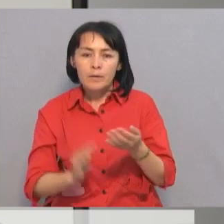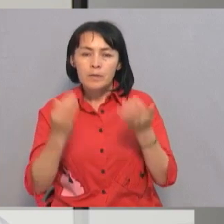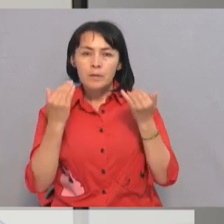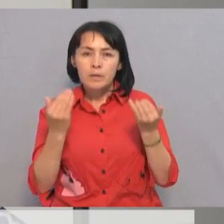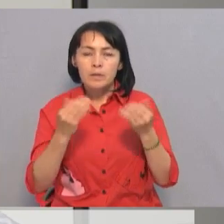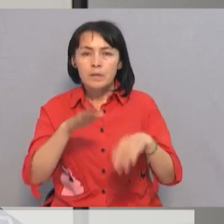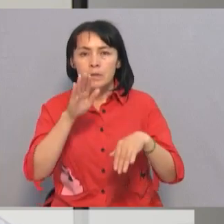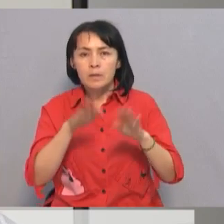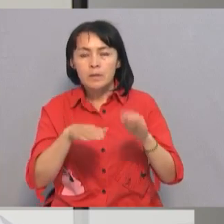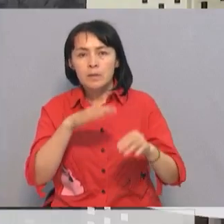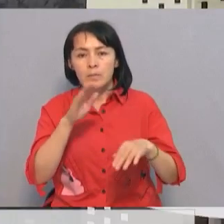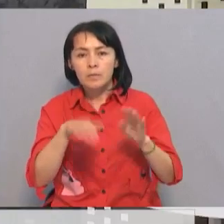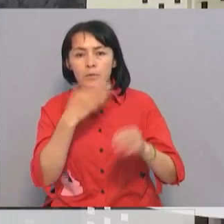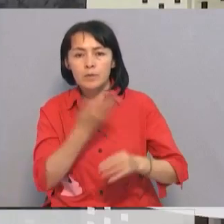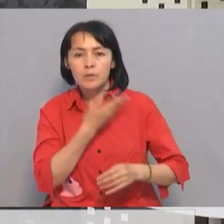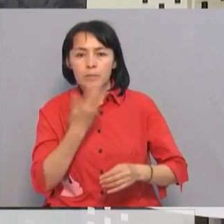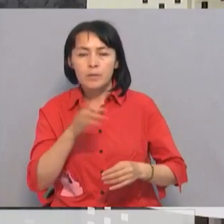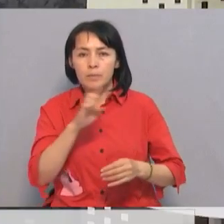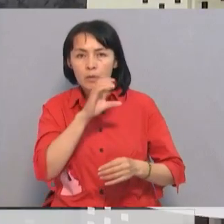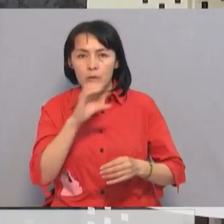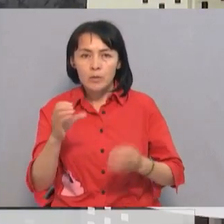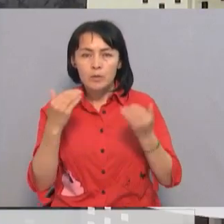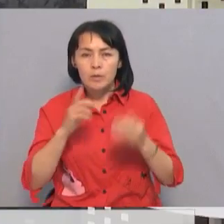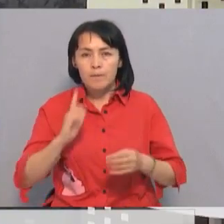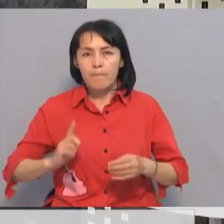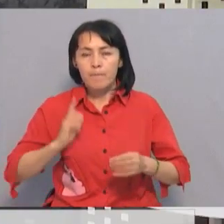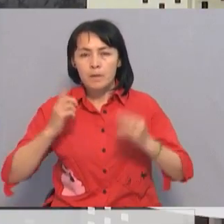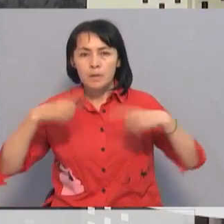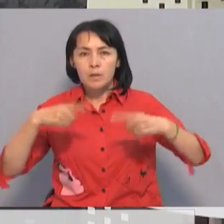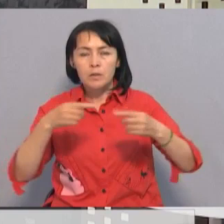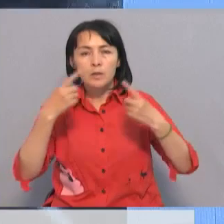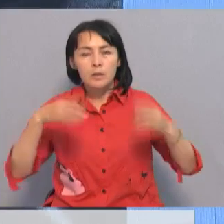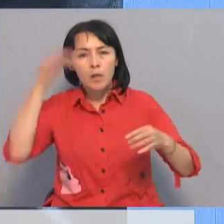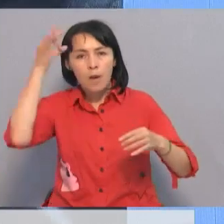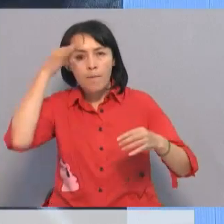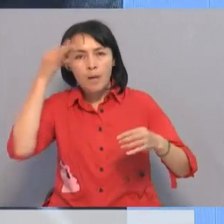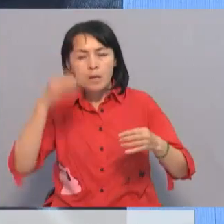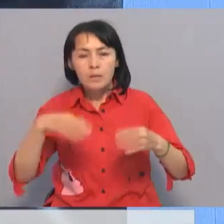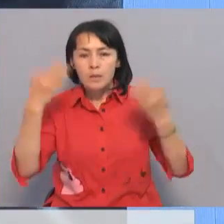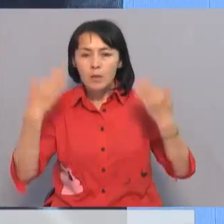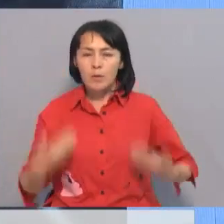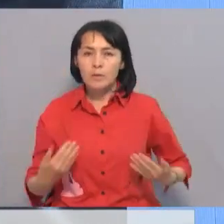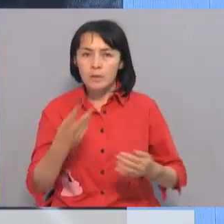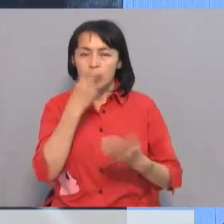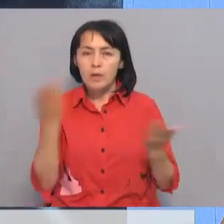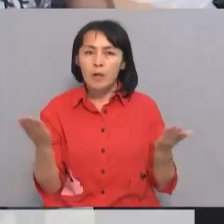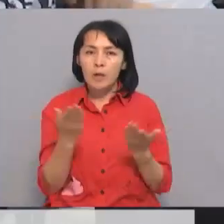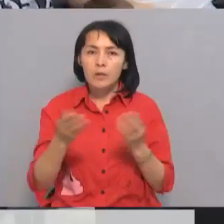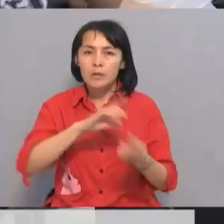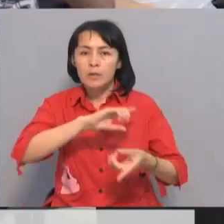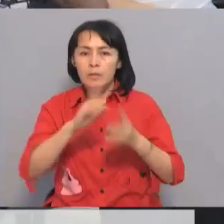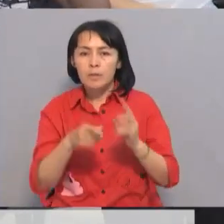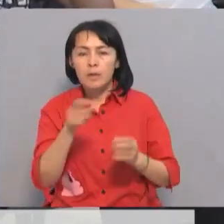являются одним из самых читаемых. Бердибек Сокпакбаев мастерски создавал разные психологические образы, показывая, как способен